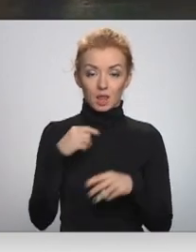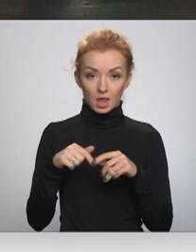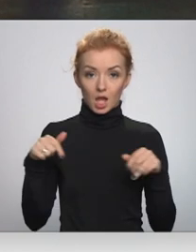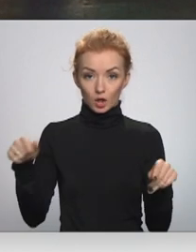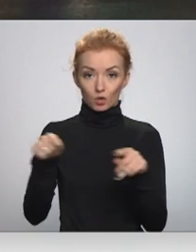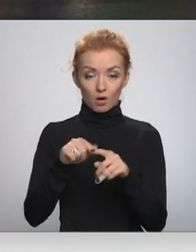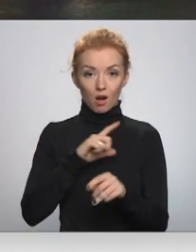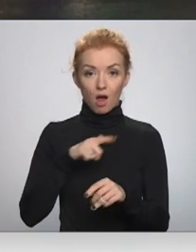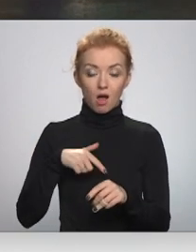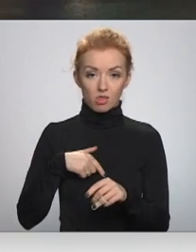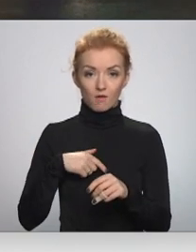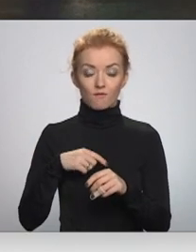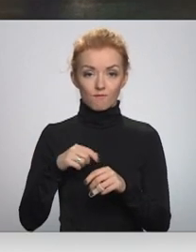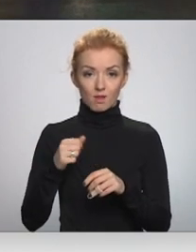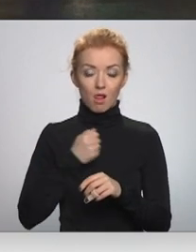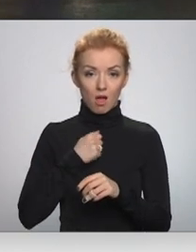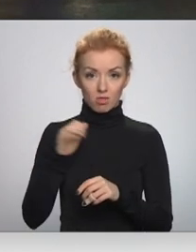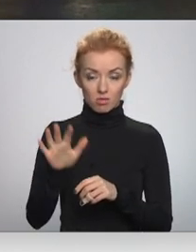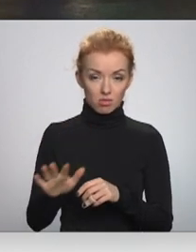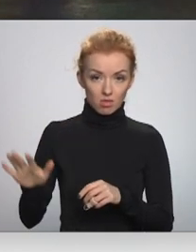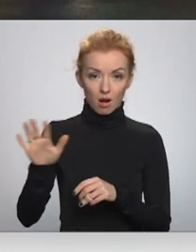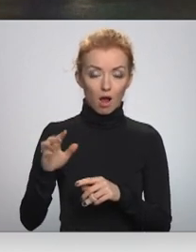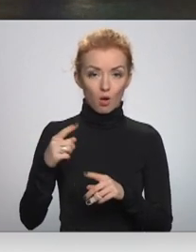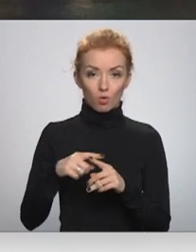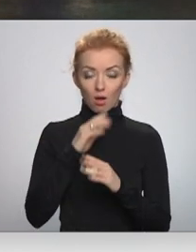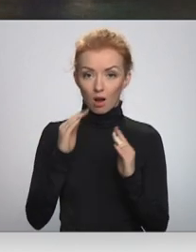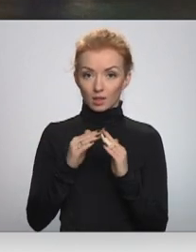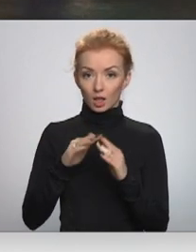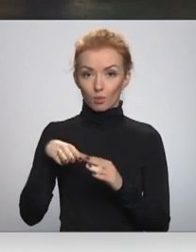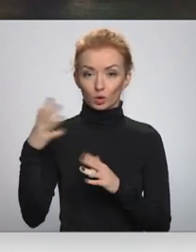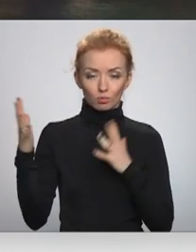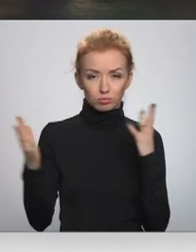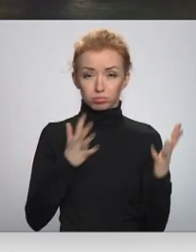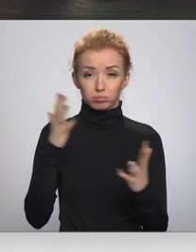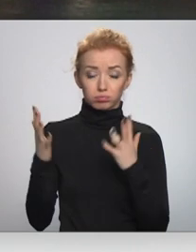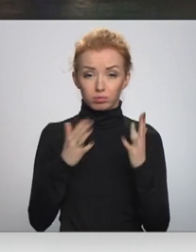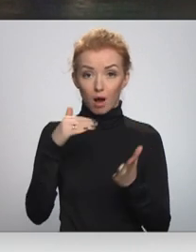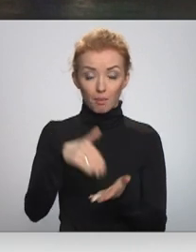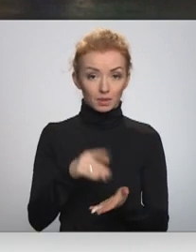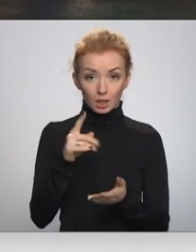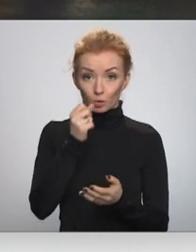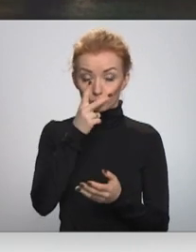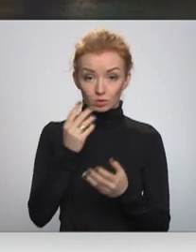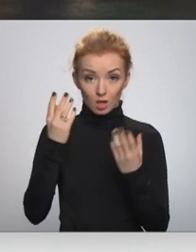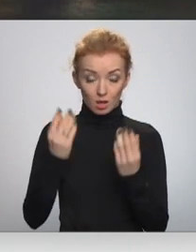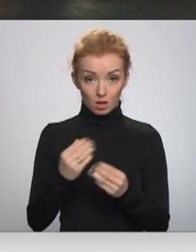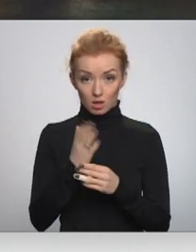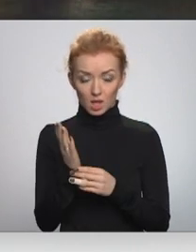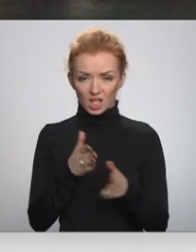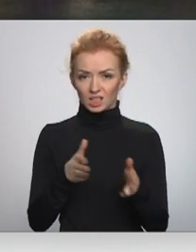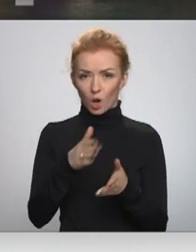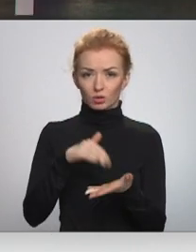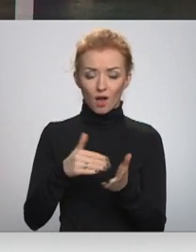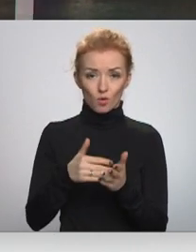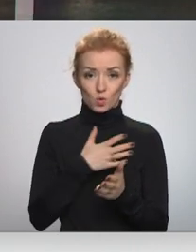teritorijas Latvijas austrumos, Latgalē un Sēlijā. Rēzeknes pusē puteņot pārstāja tikai pusdienu laikā. Ceļu stāvoklis